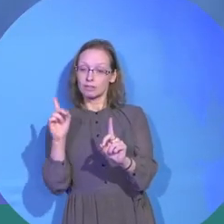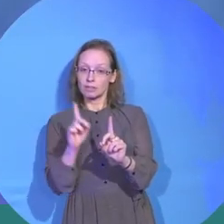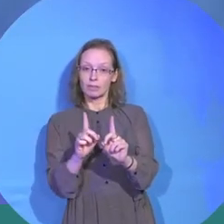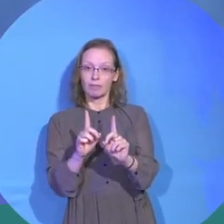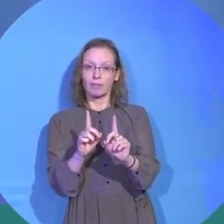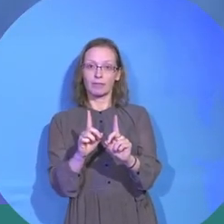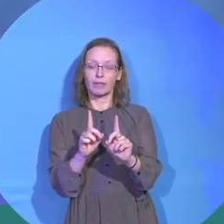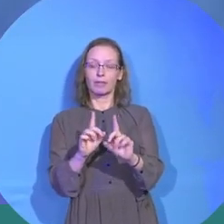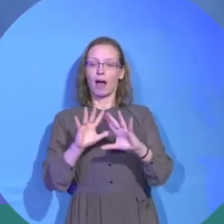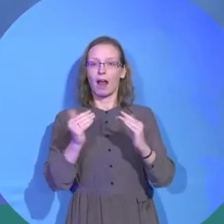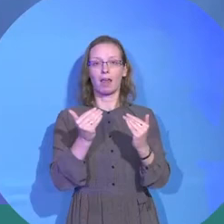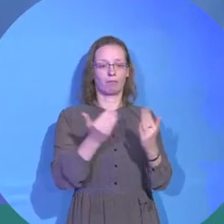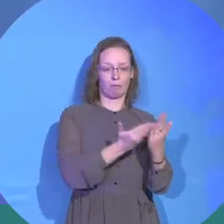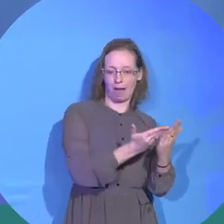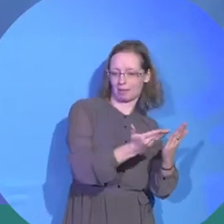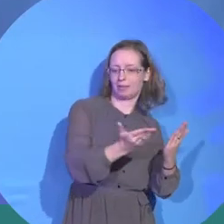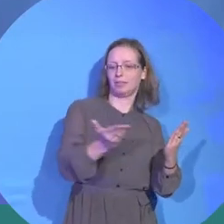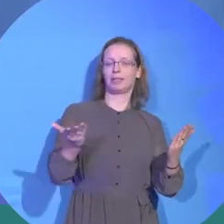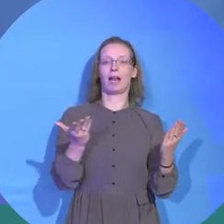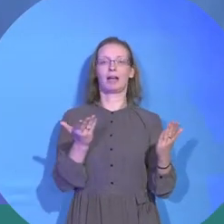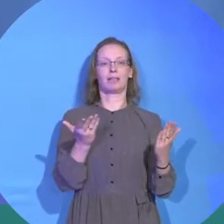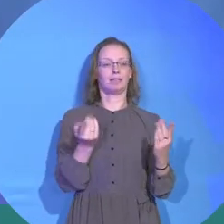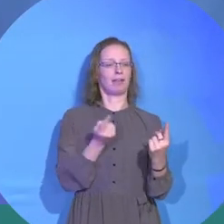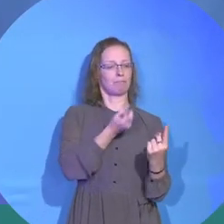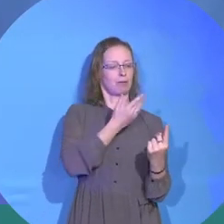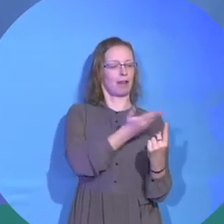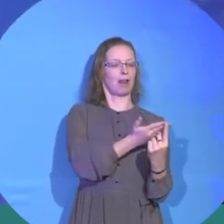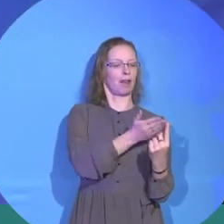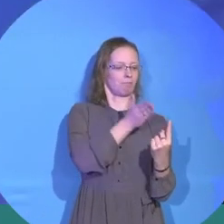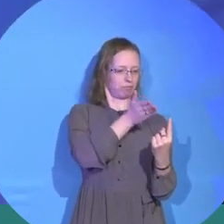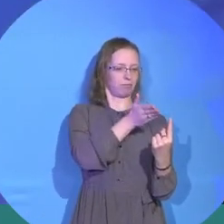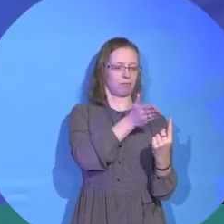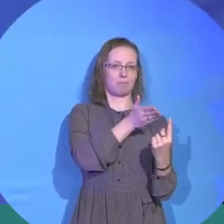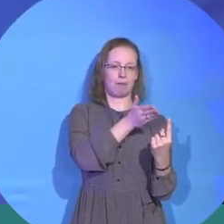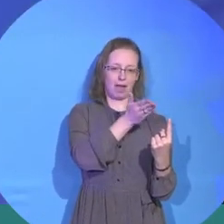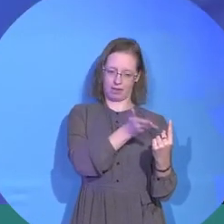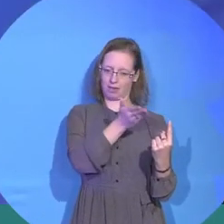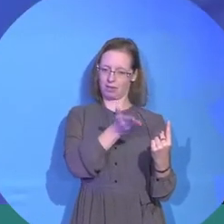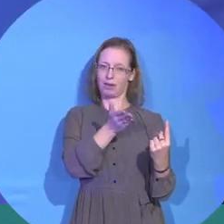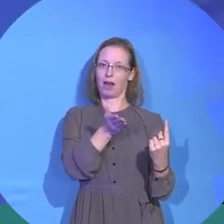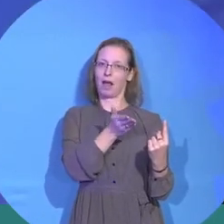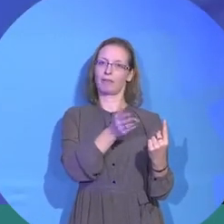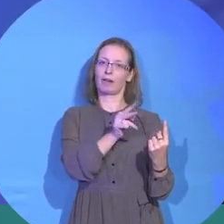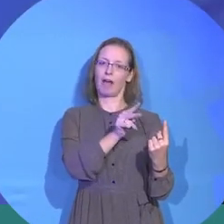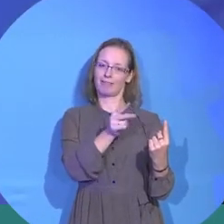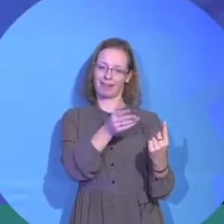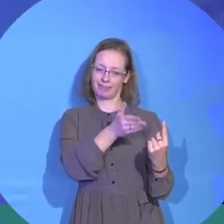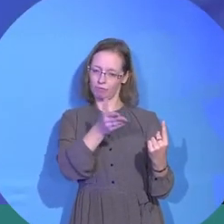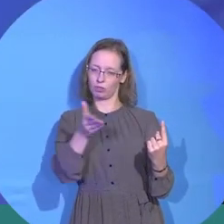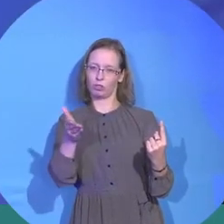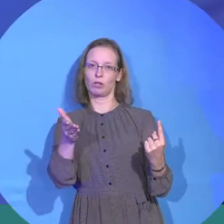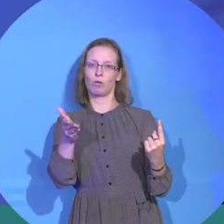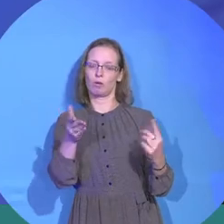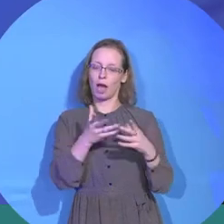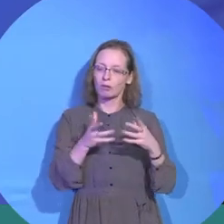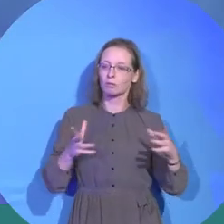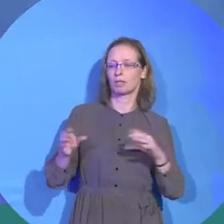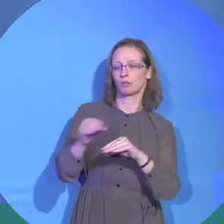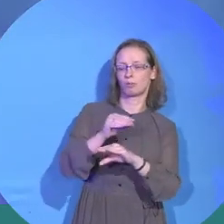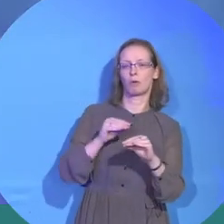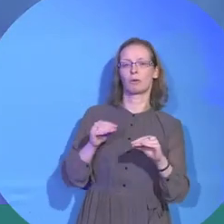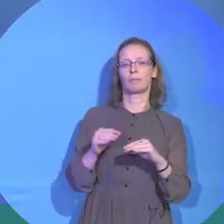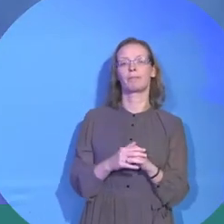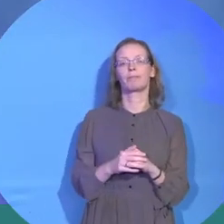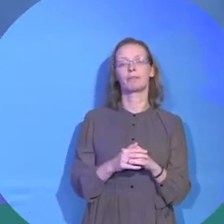informatie krijgt. Dus niet alleen de abortuspil en hoe die werkt, maar dat er over andere facetten ook gesproken wordt met haar. Maar vrouwen hoeven niet eens